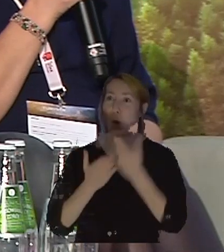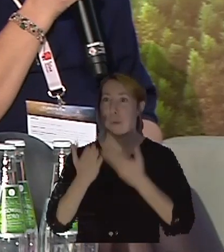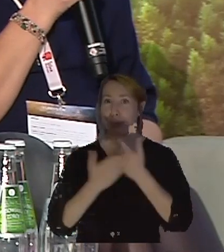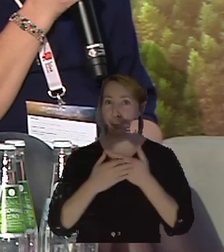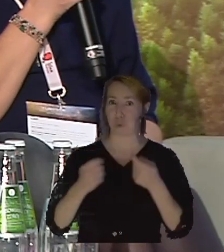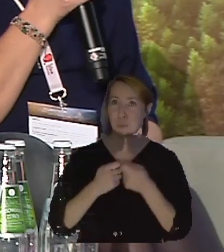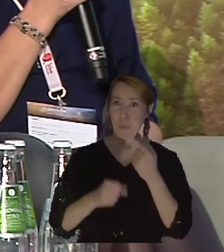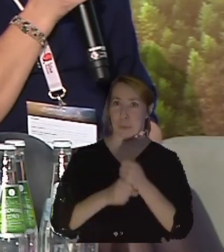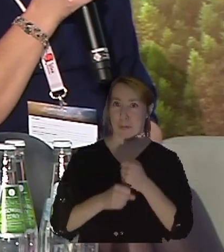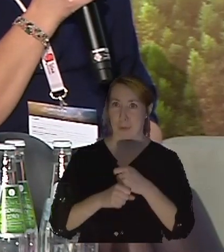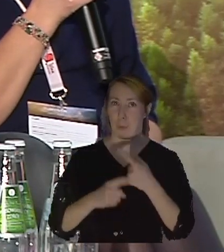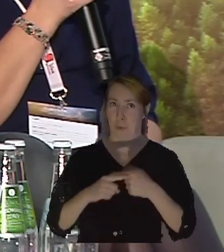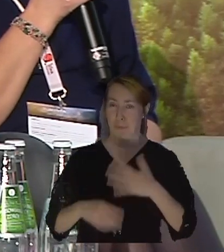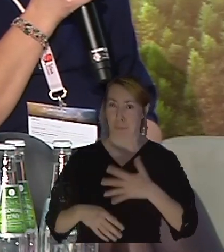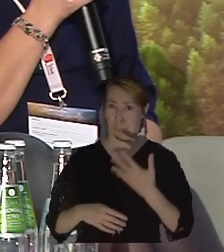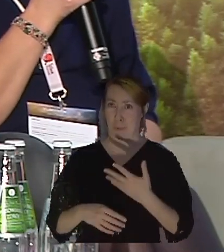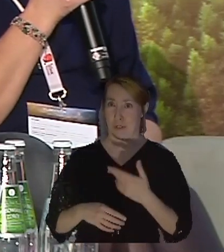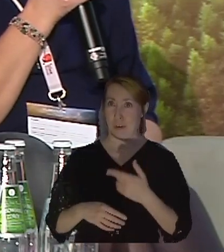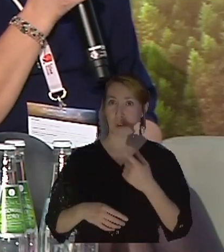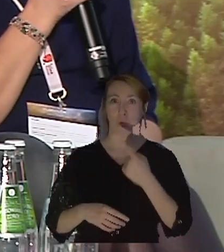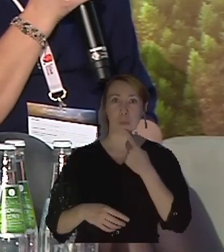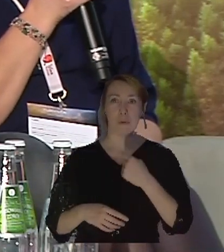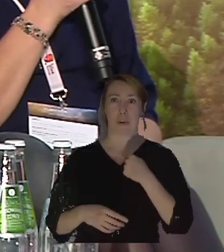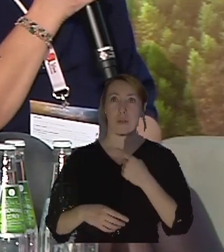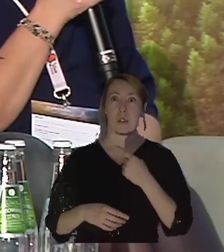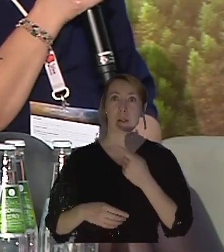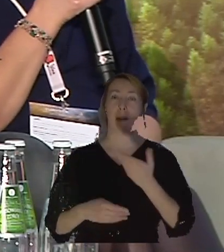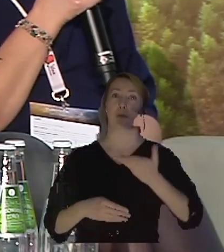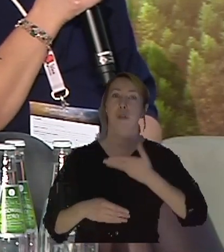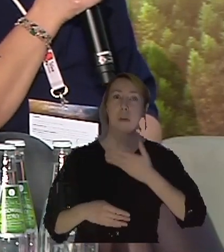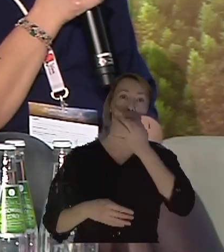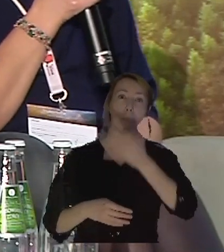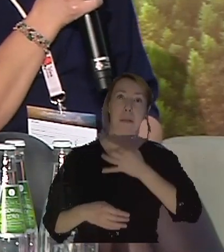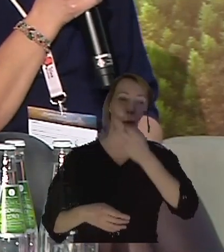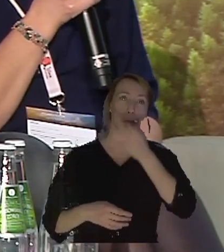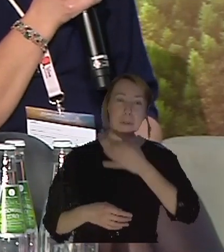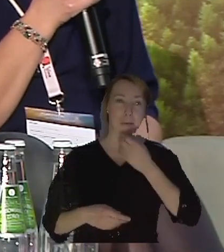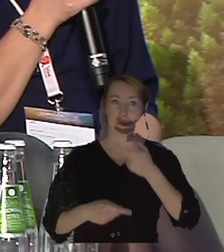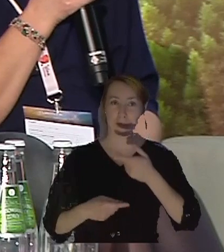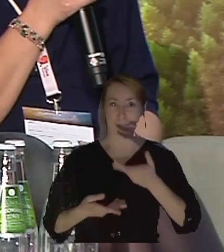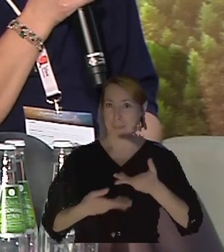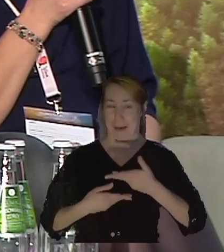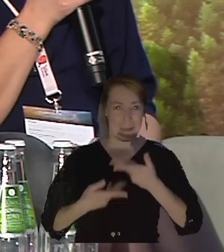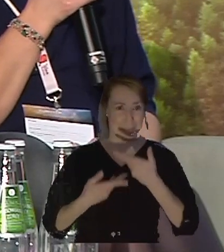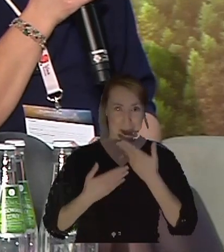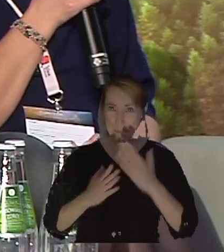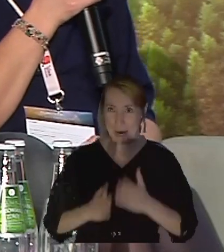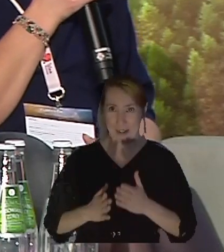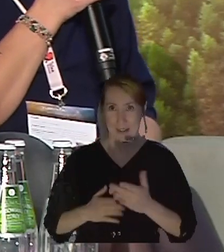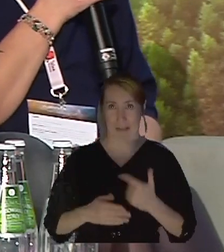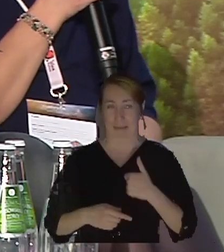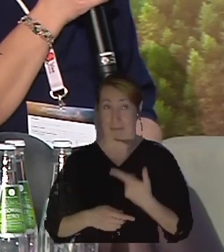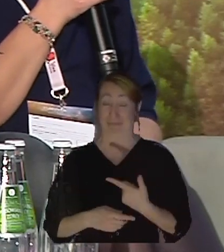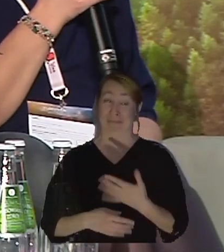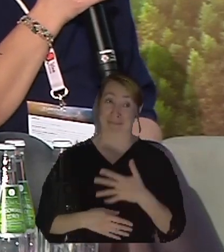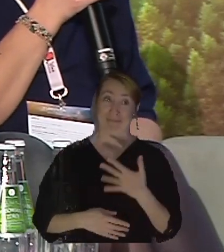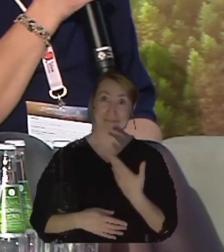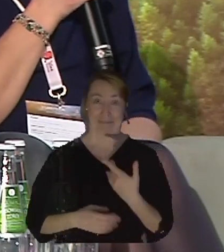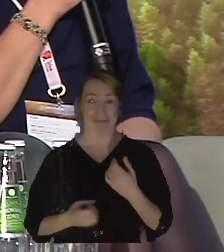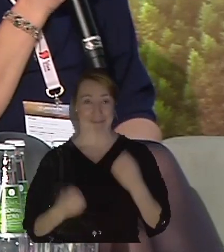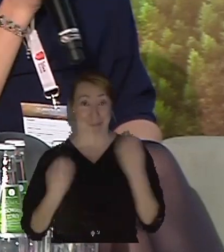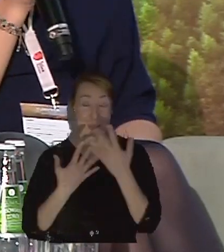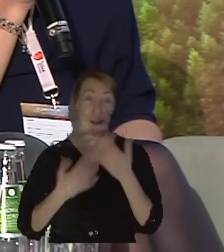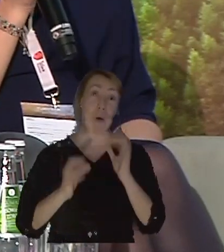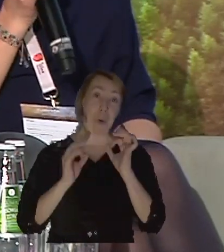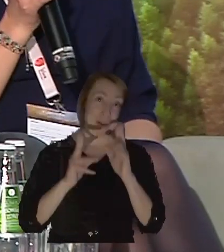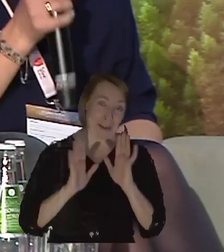No, zdziwiłam się, jak powiedziałeś, że nie dostaniemy wcześniej pytań. Tak. Troszeczkę się zaskoczyłam, tak. Ale